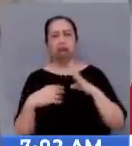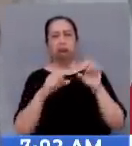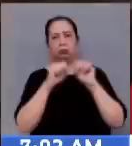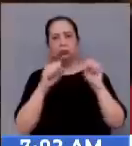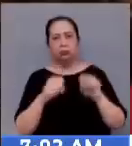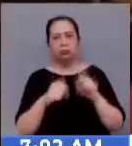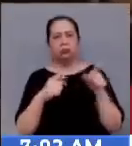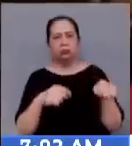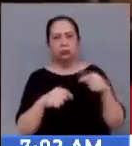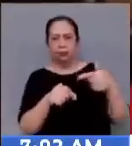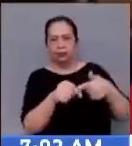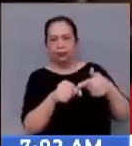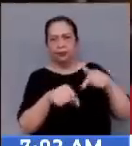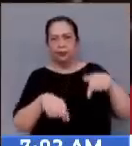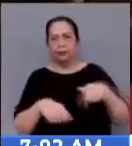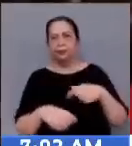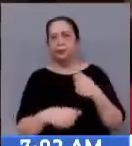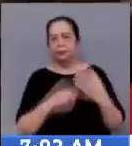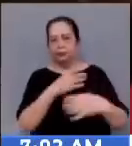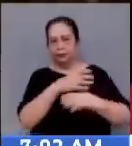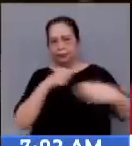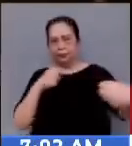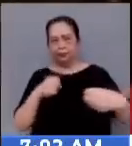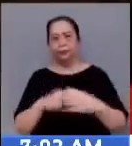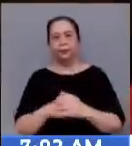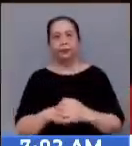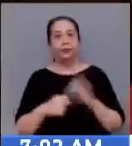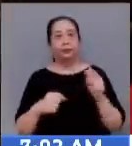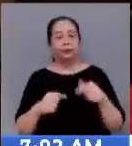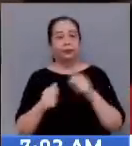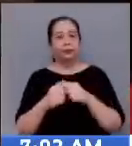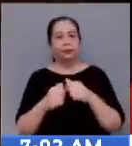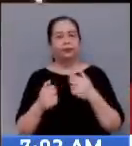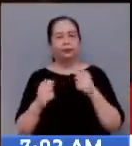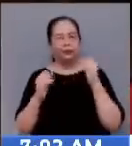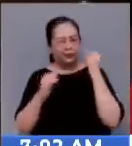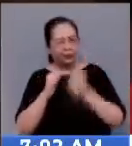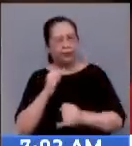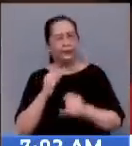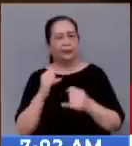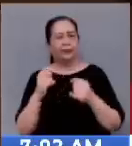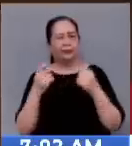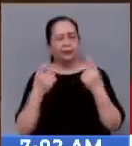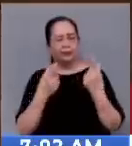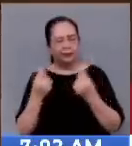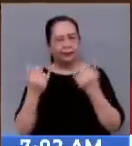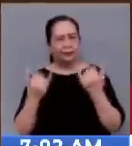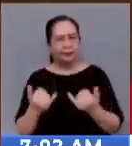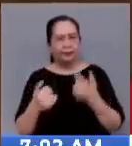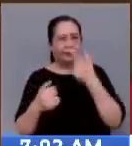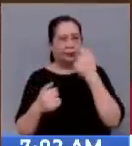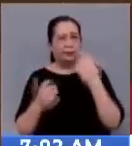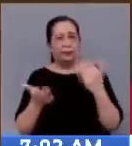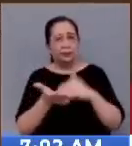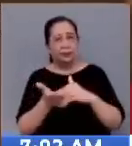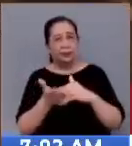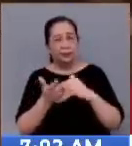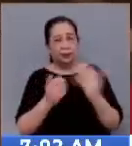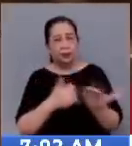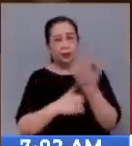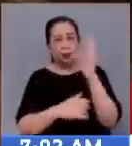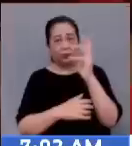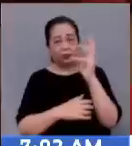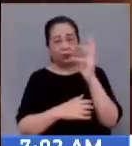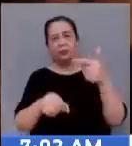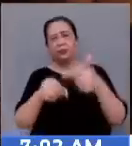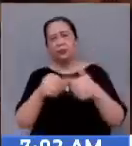sir. Ito na raw halos ang pinakahuling alas nila para makatipid. Lalo't ngayong araw ay muling magkakaroon ng taas presyo sa produktong